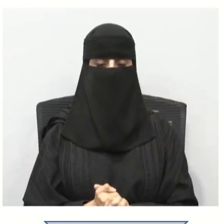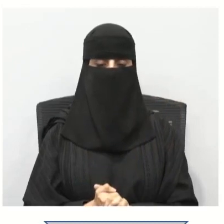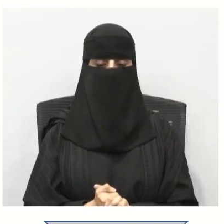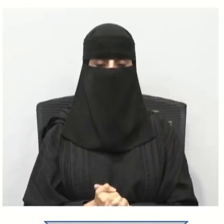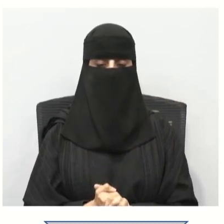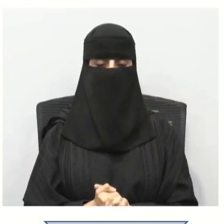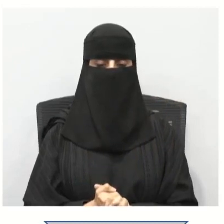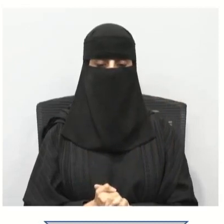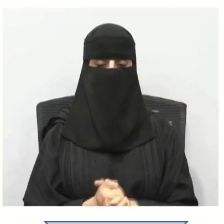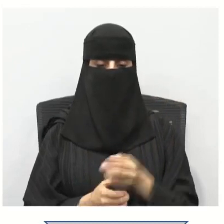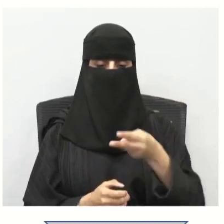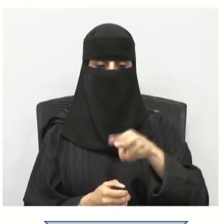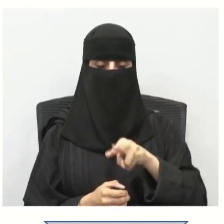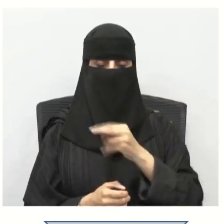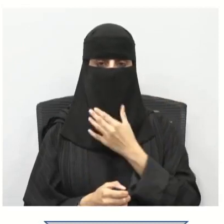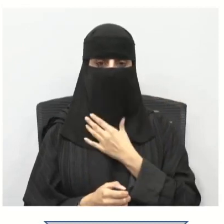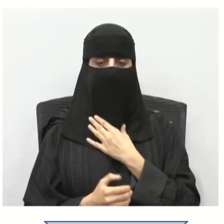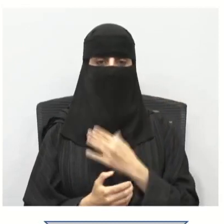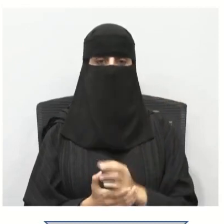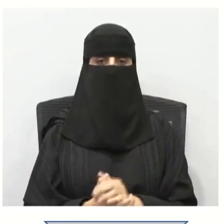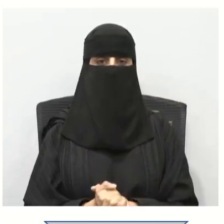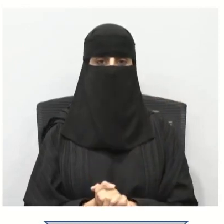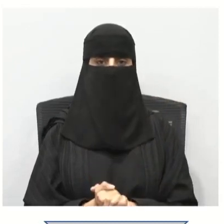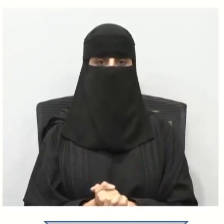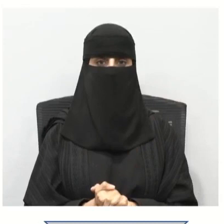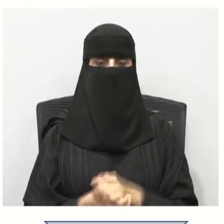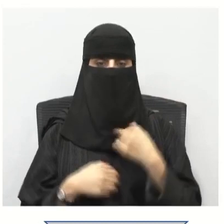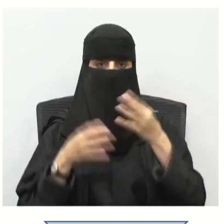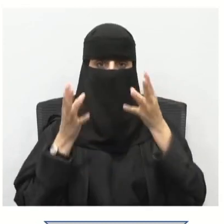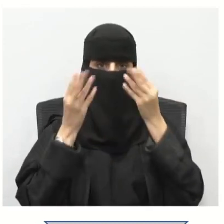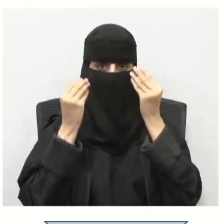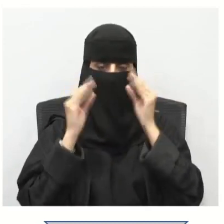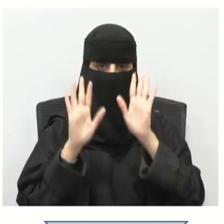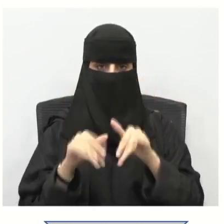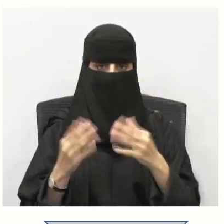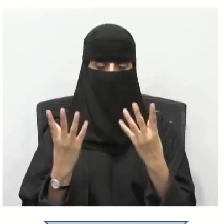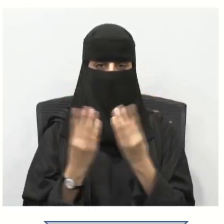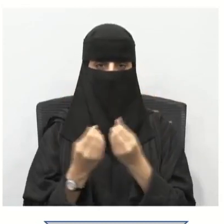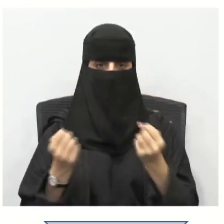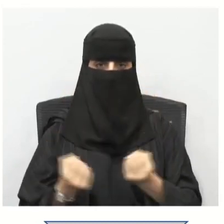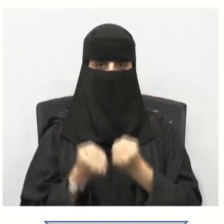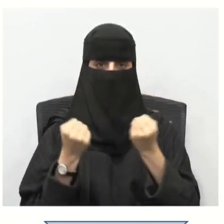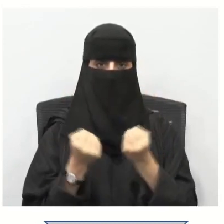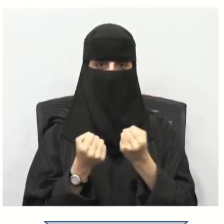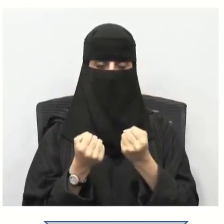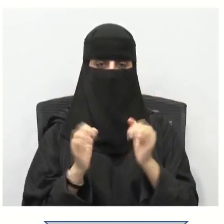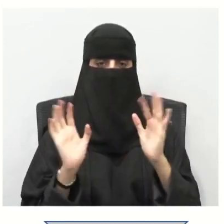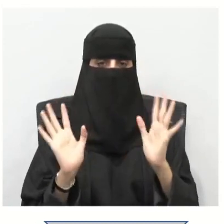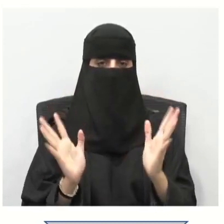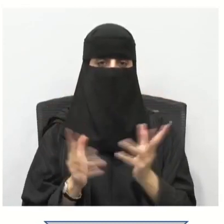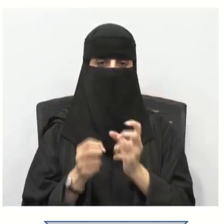سهلا نعيد الجمله الاخيره فبالعلم والعمل يصبح كل